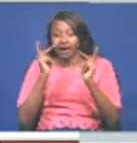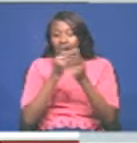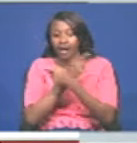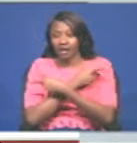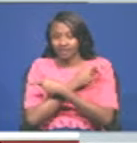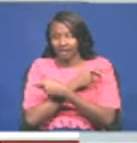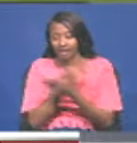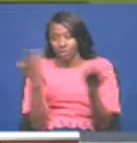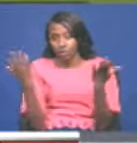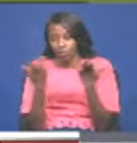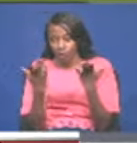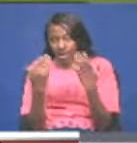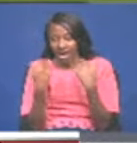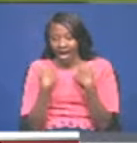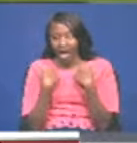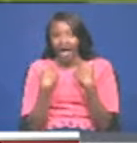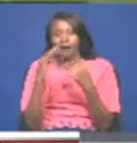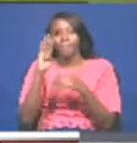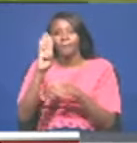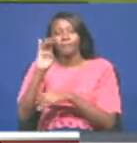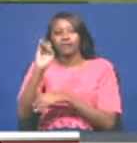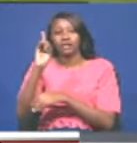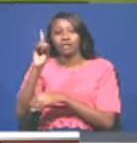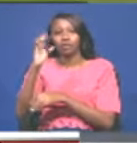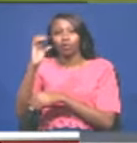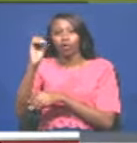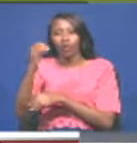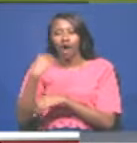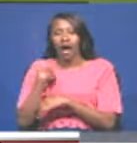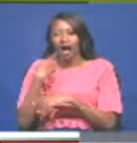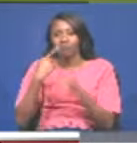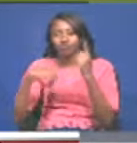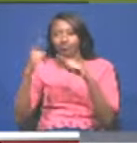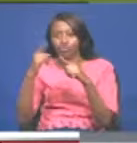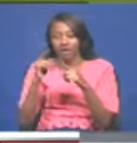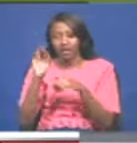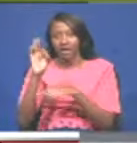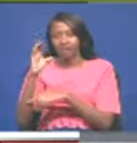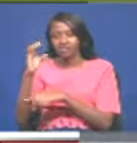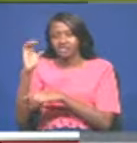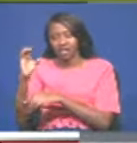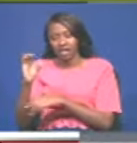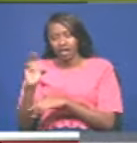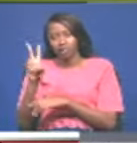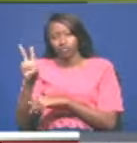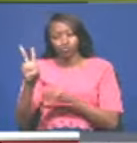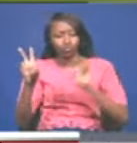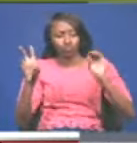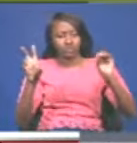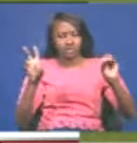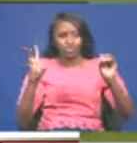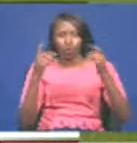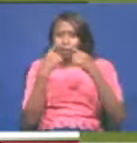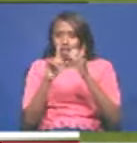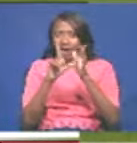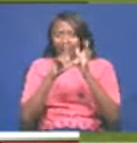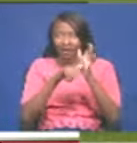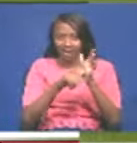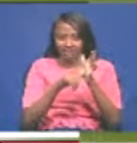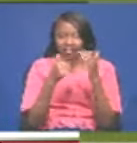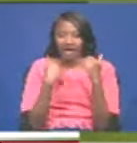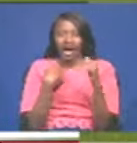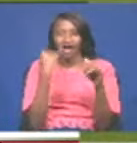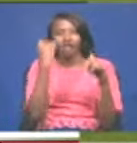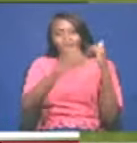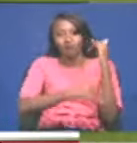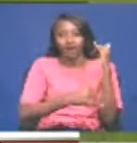ilianza kampeni yao kwa kuilaza Nonscripts Rainbow FC mabao mawili kwa nunge, lakini ikapoteza mechi yao ya pili bao moja kwa nunge kwa